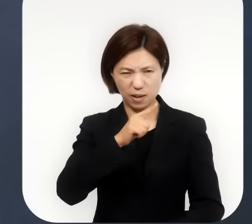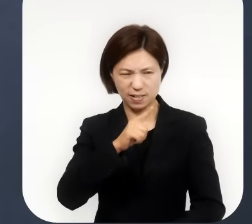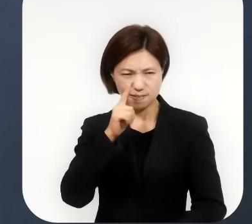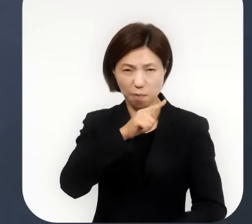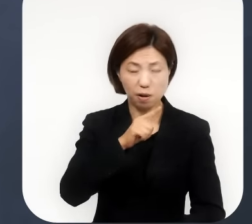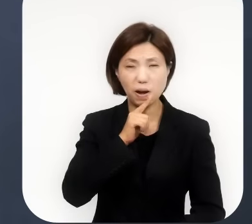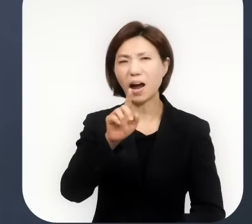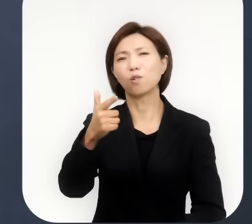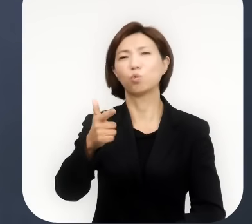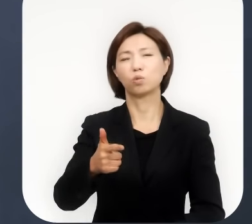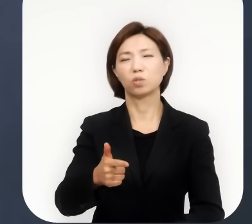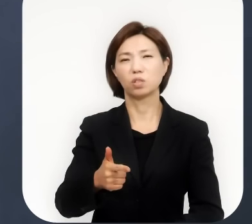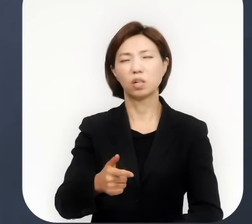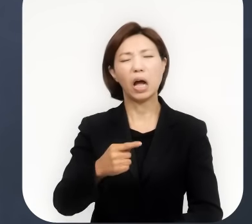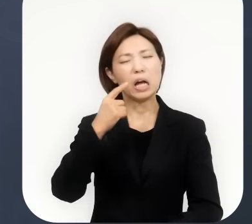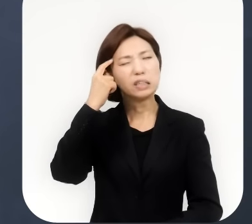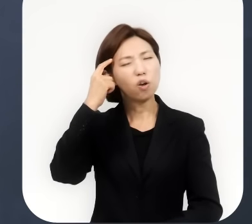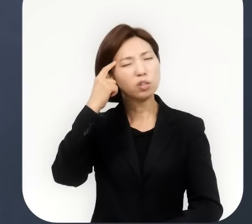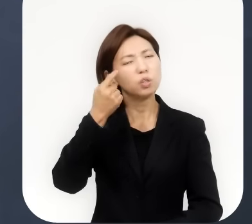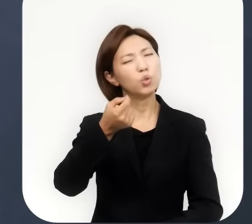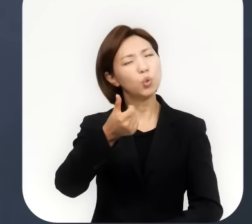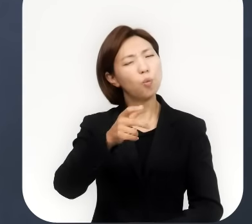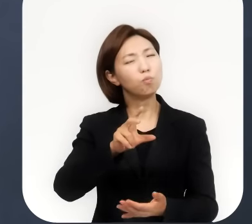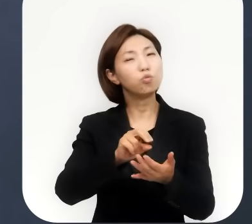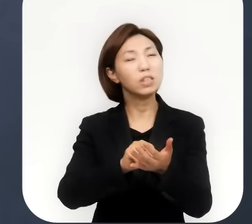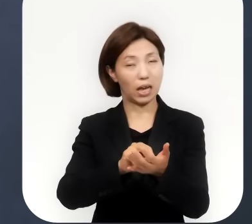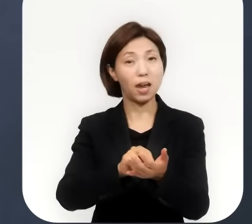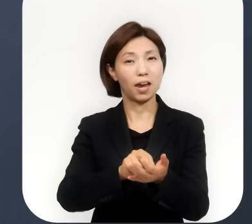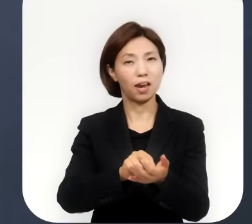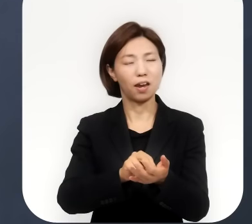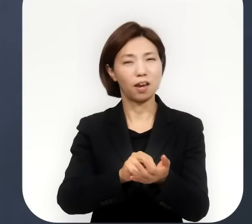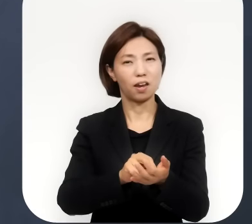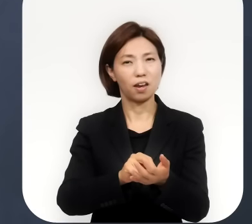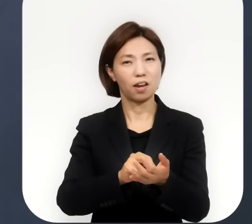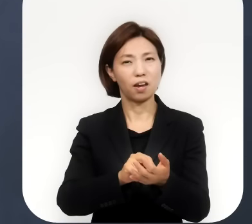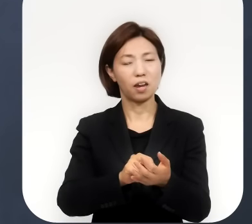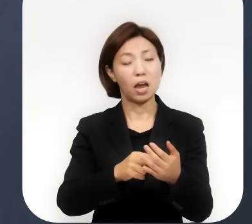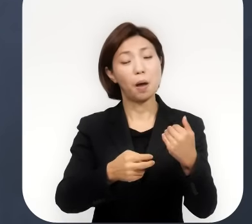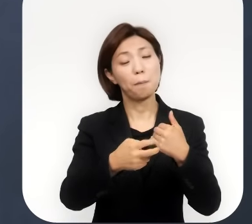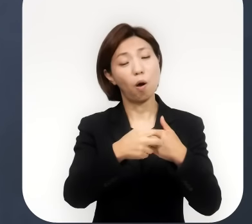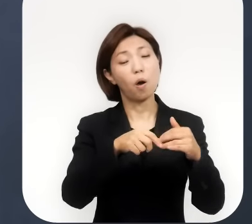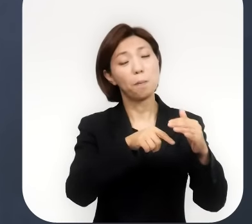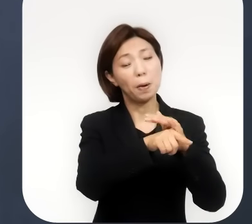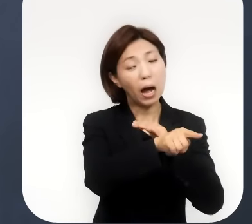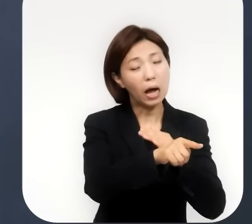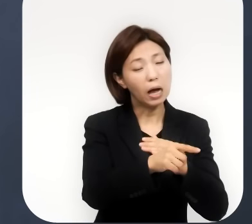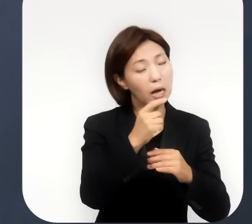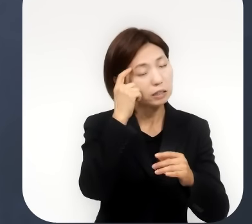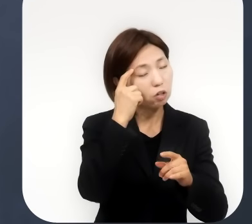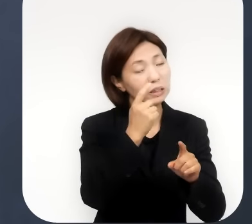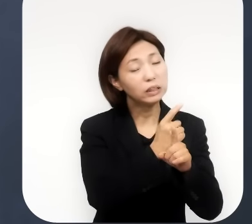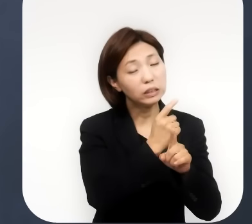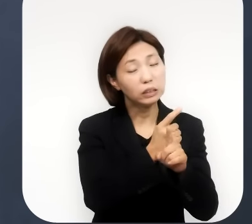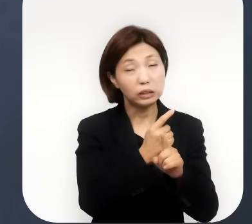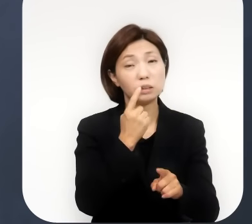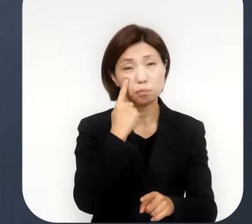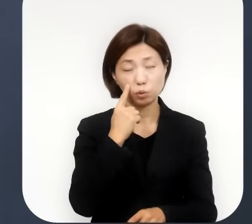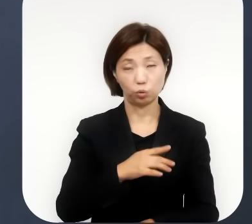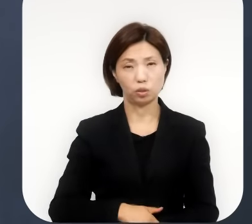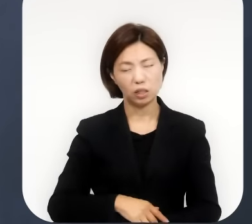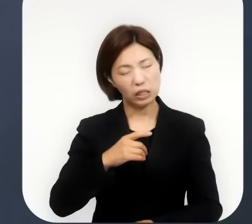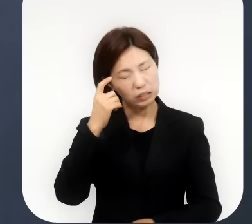아니라 정신적으로 좀 문제가 있다 트라우마가 있든지 그러기 때문에 정신과 치료를 좀 받아야